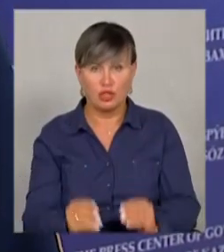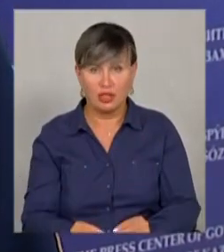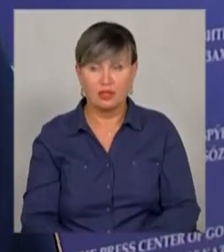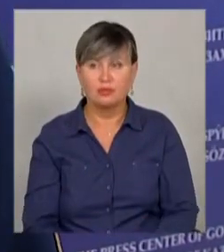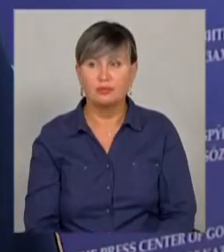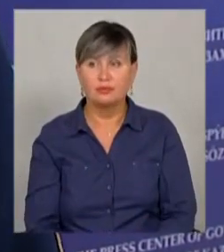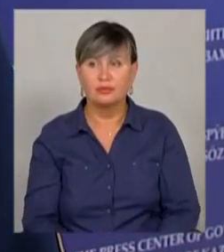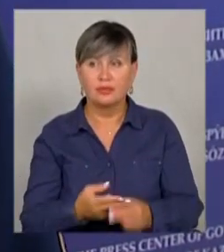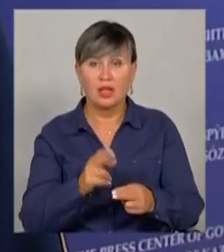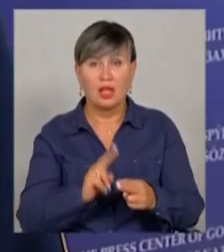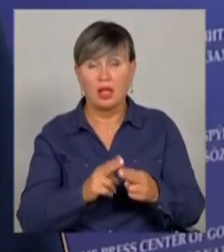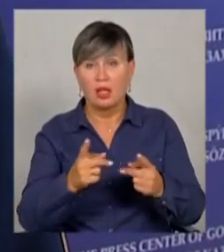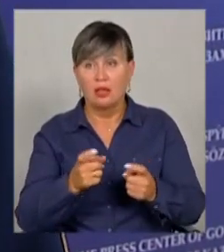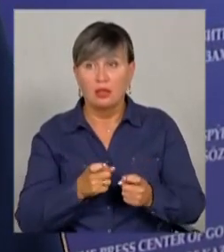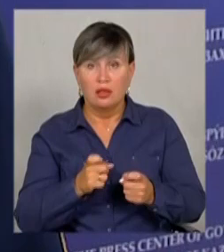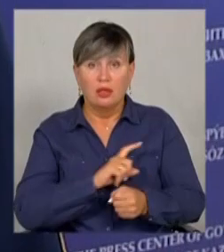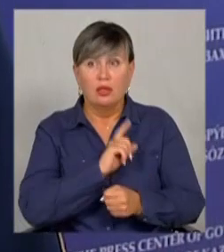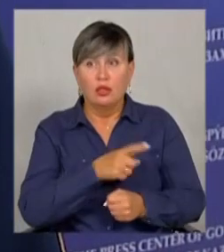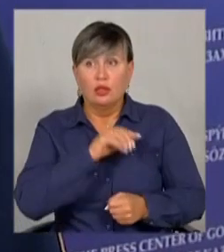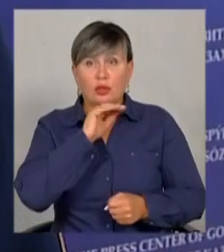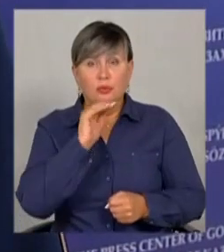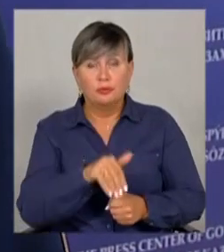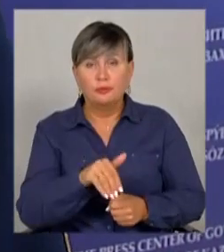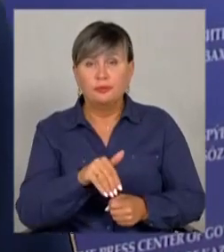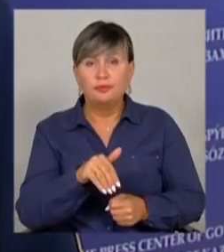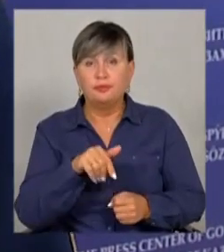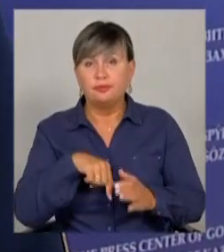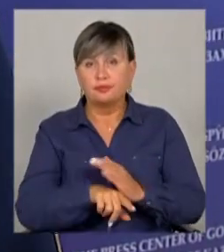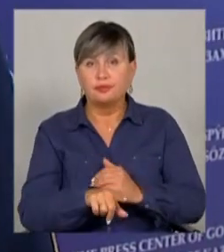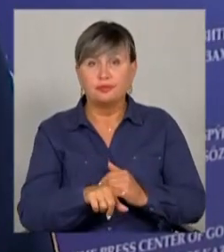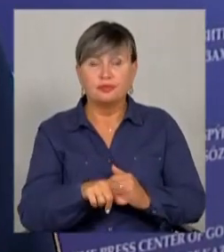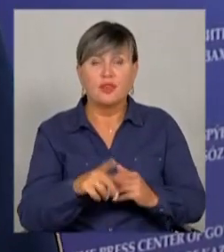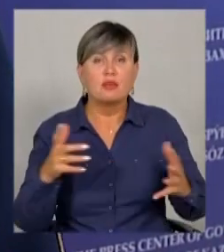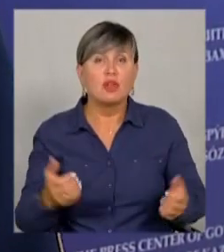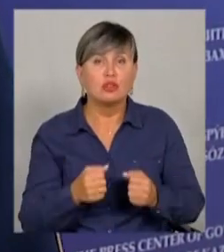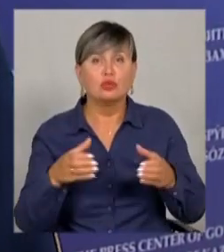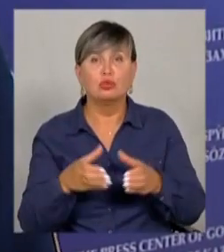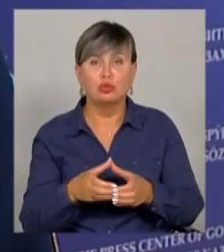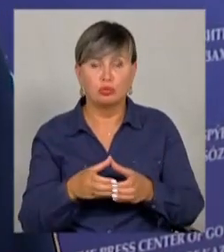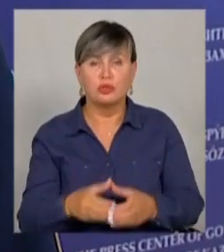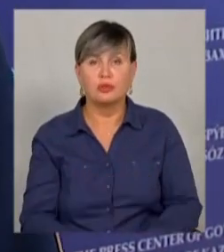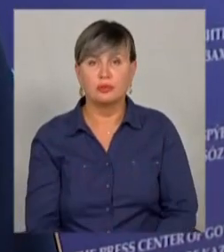Для этого привлечены силы профессиональной военизированной аварийно-спасательной службы.